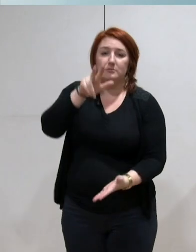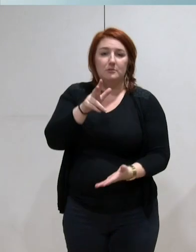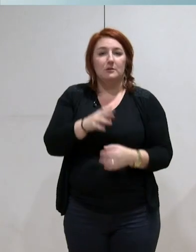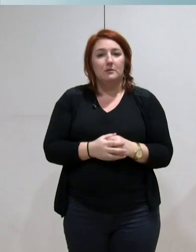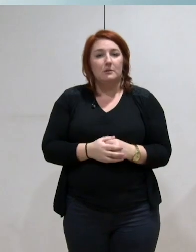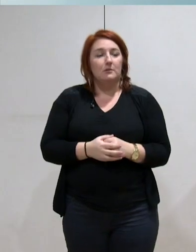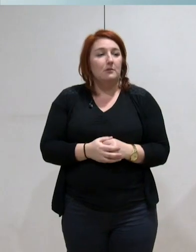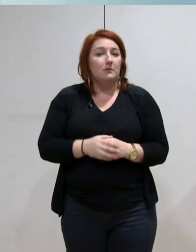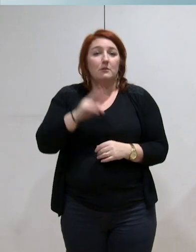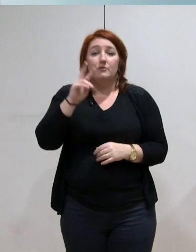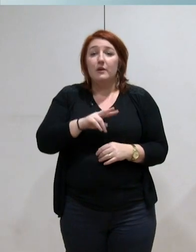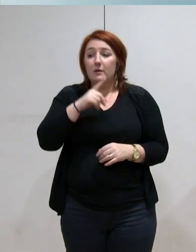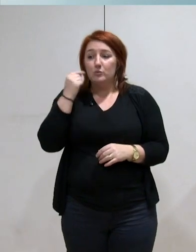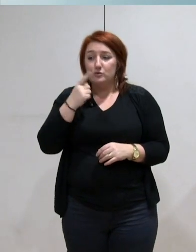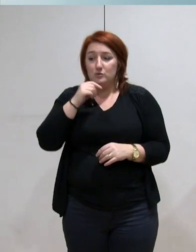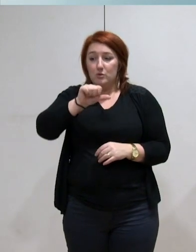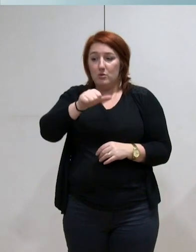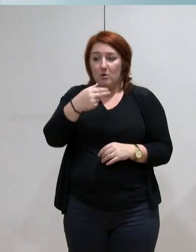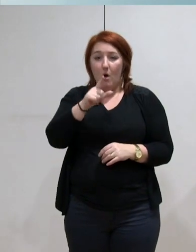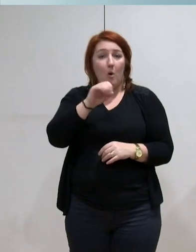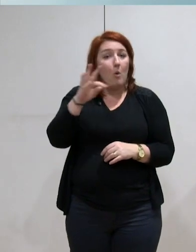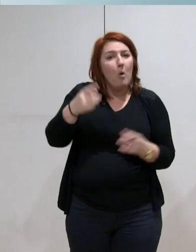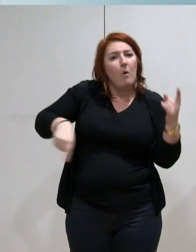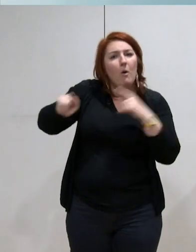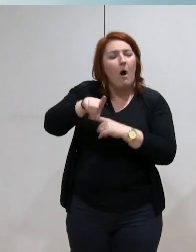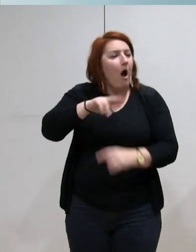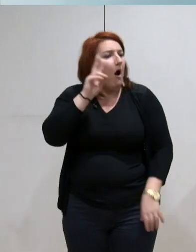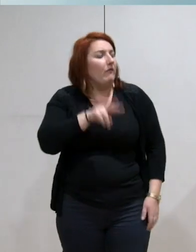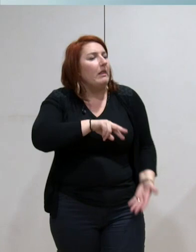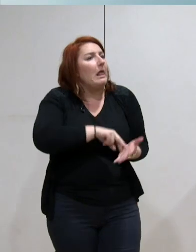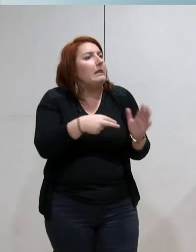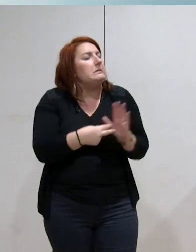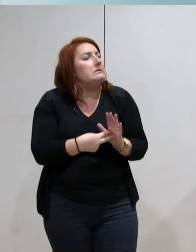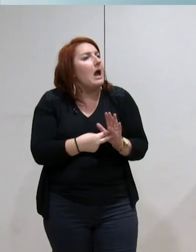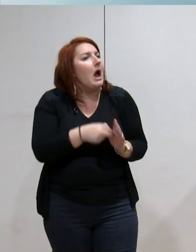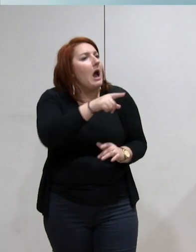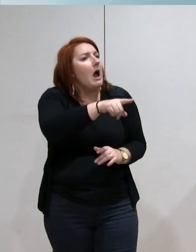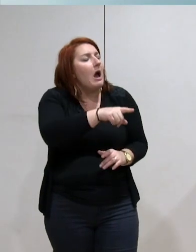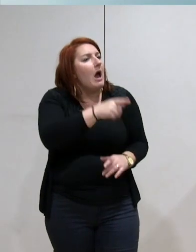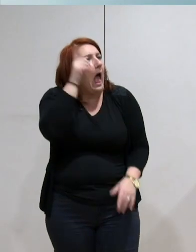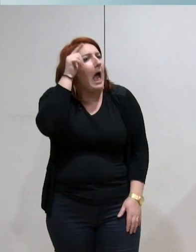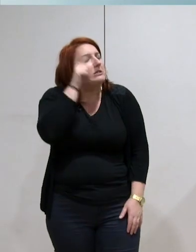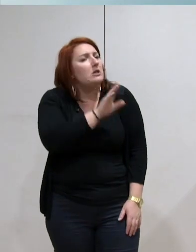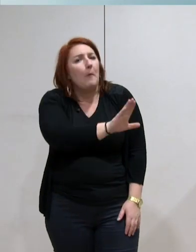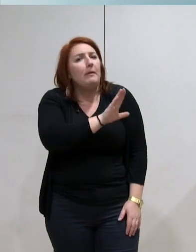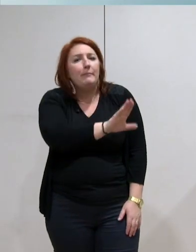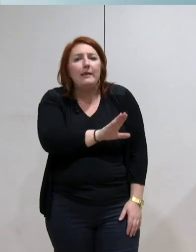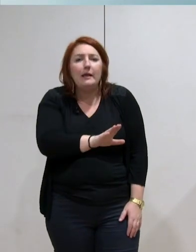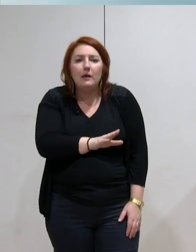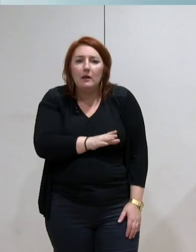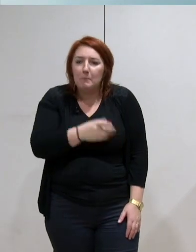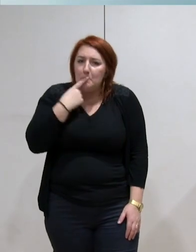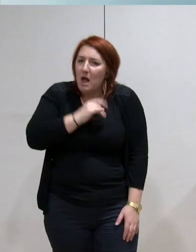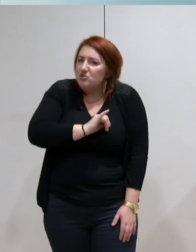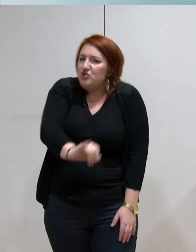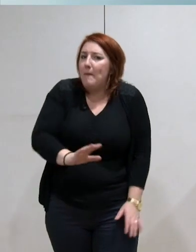dire pour Jean-Paul Ango ça personne s'est dit mais c'est un technicien il se revendique ingénieur et oui mais